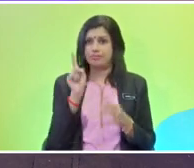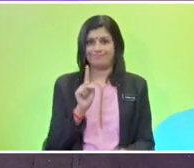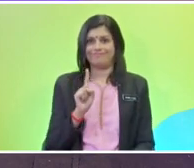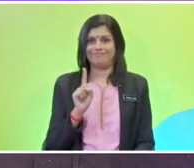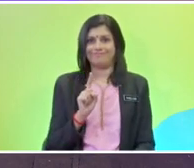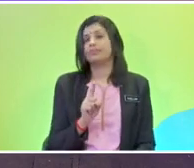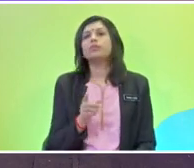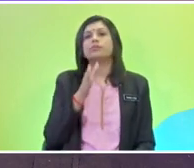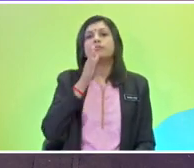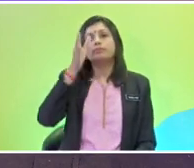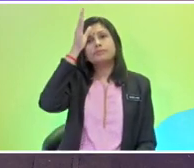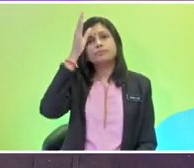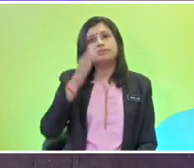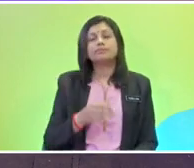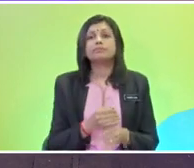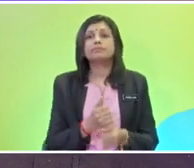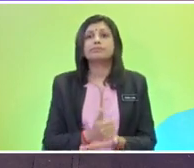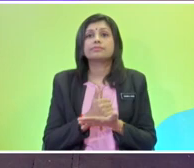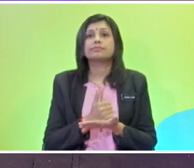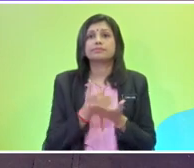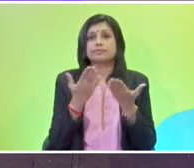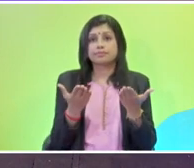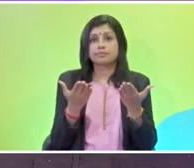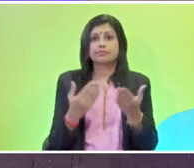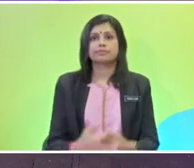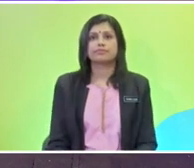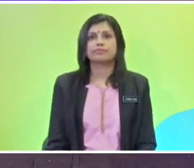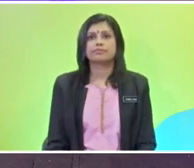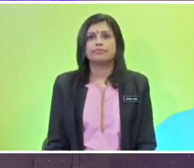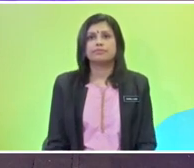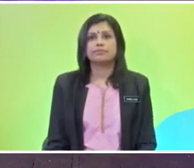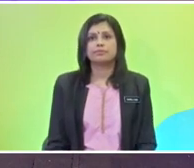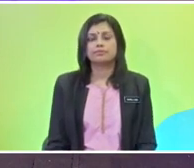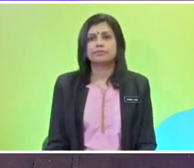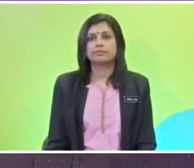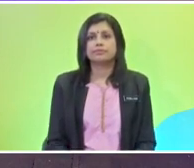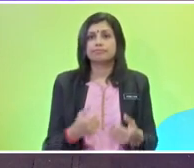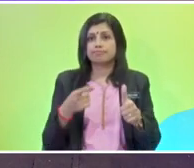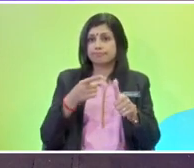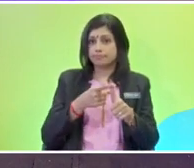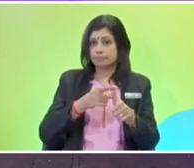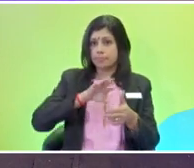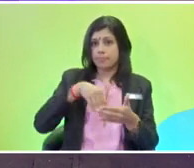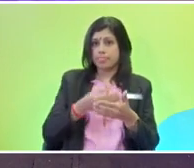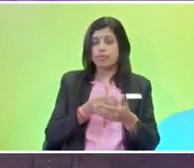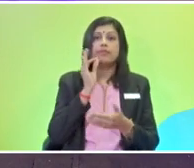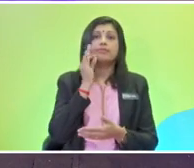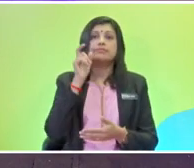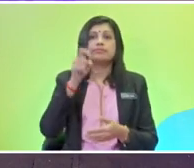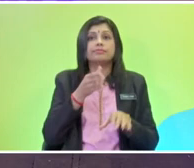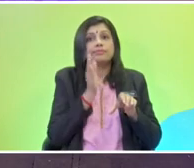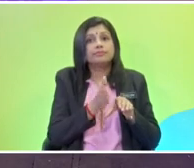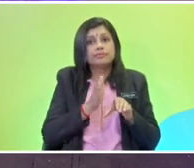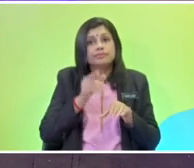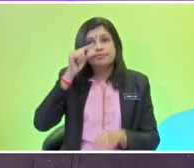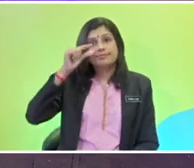Sekarang kita langkah pertama ialah potong buah-buahan ni kecil-kecil. Senang nak makan. Dia boleh